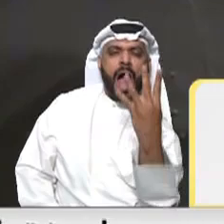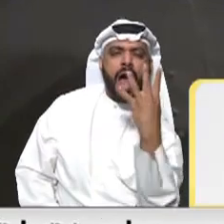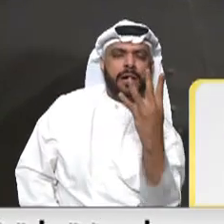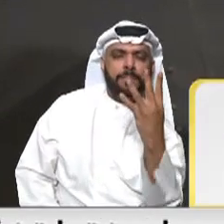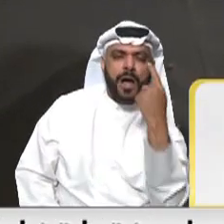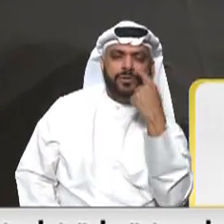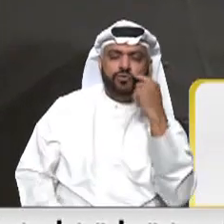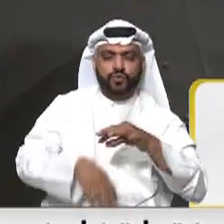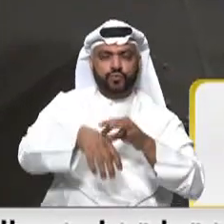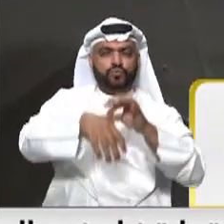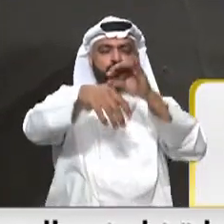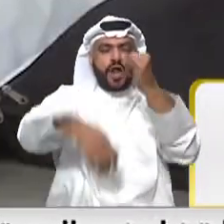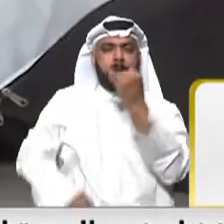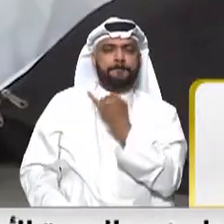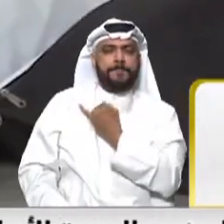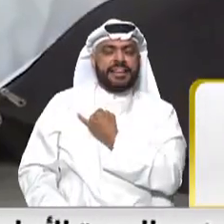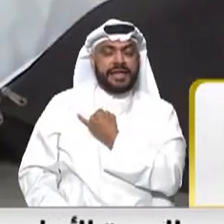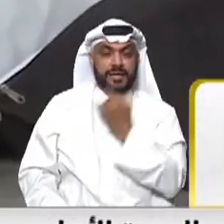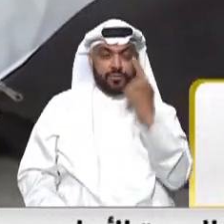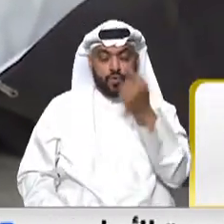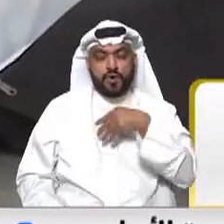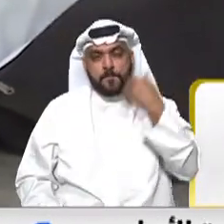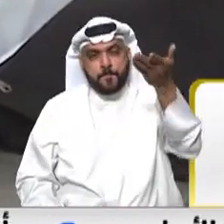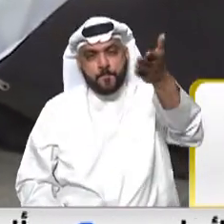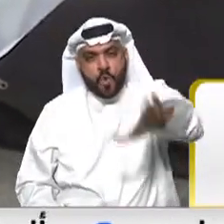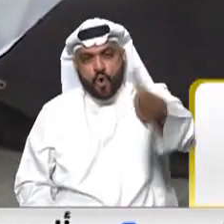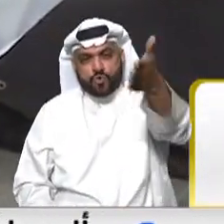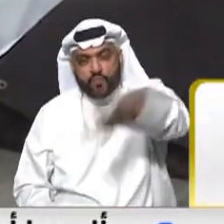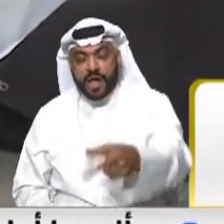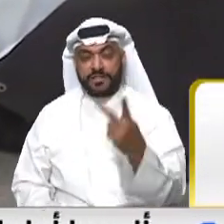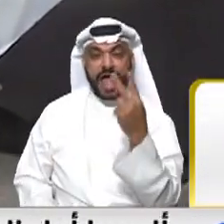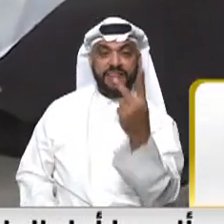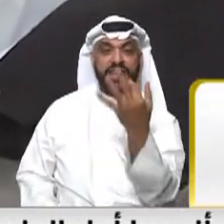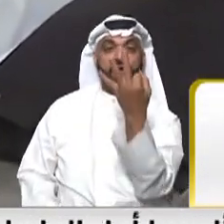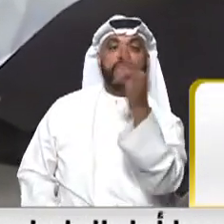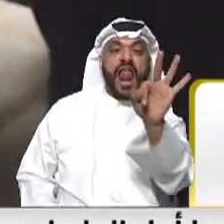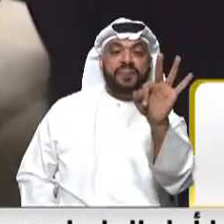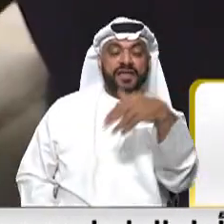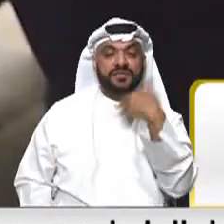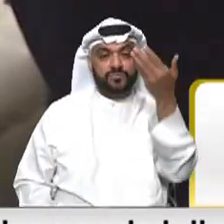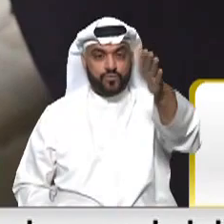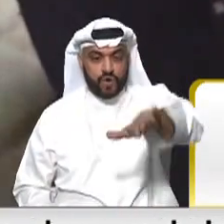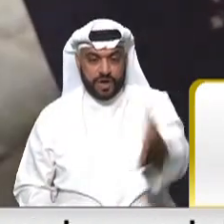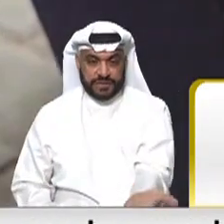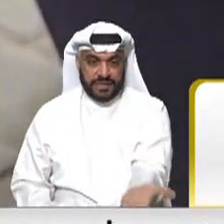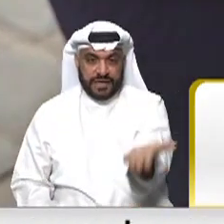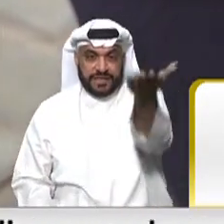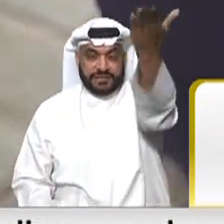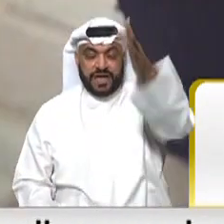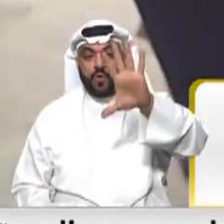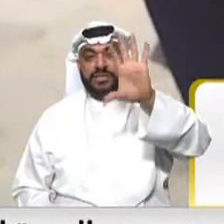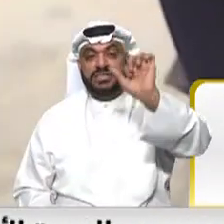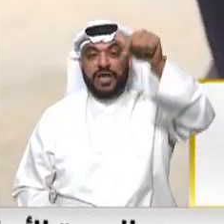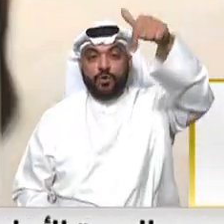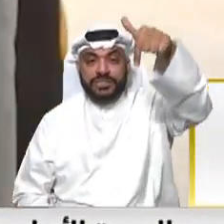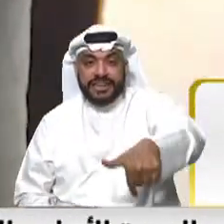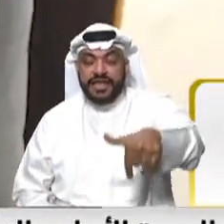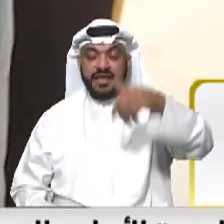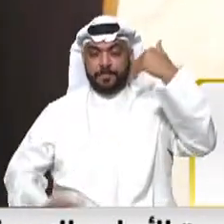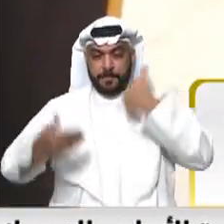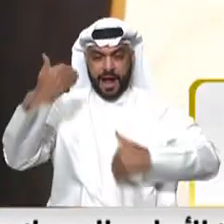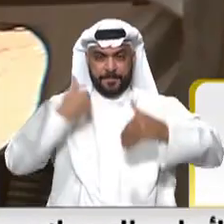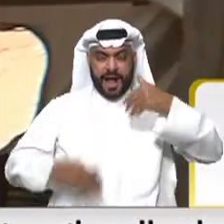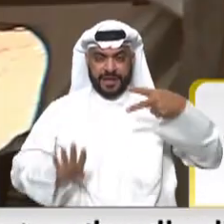بحق المدنيين الأبرياء، راح ضحيتها 32 شهيدا و69 إصابة خلال